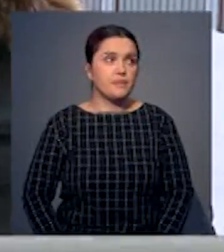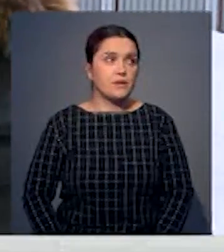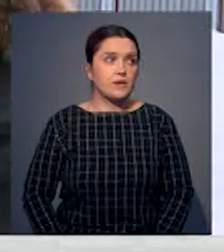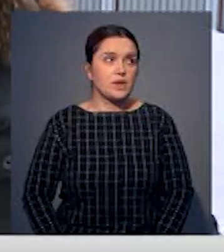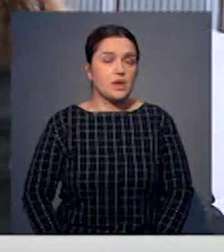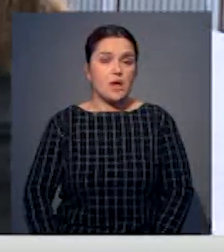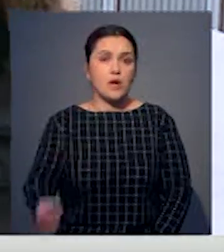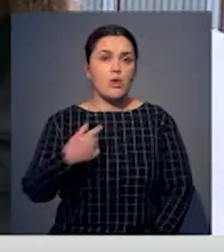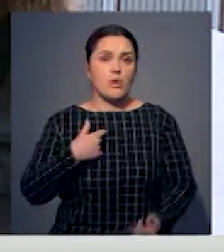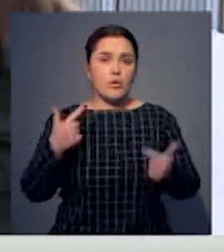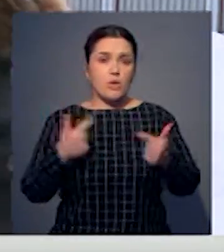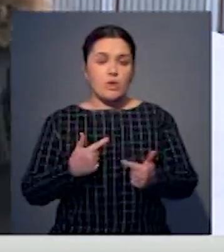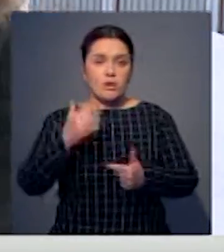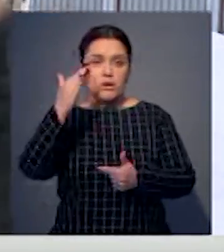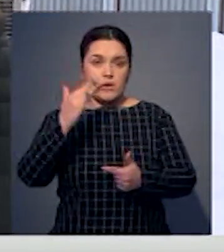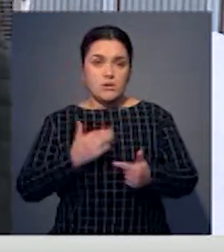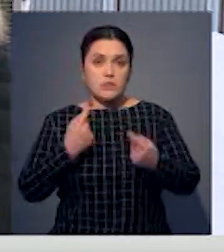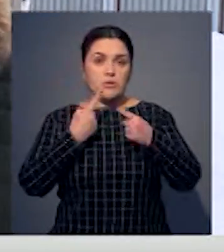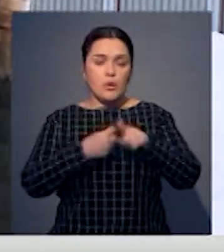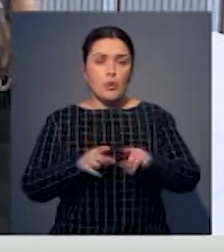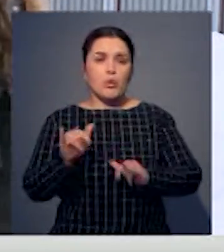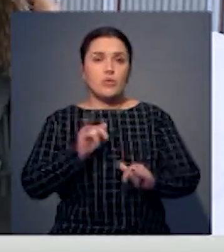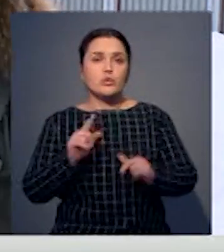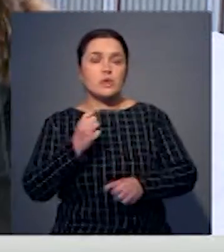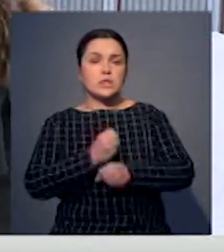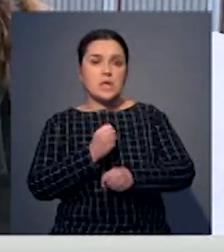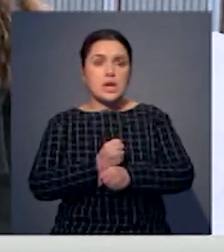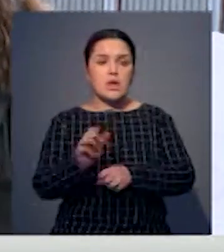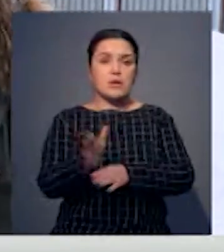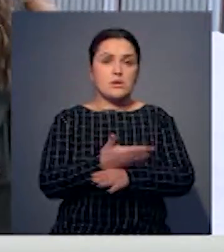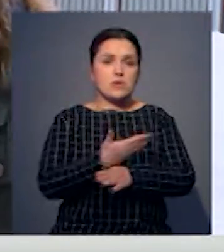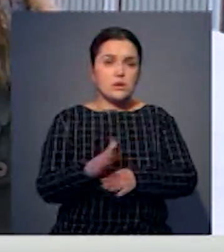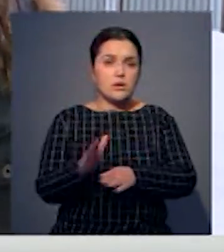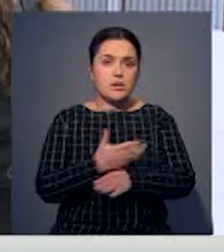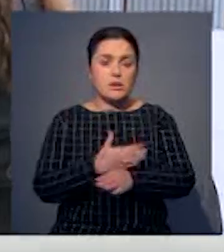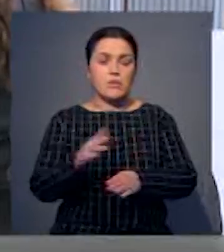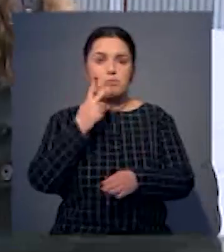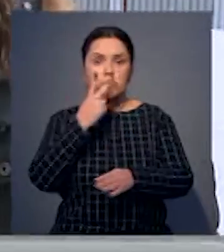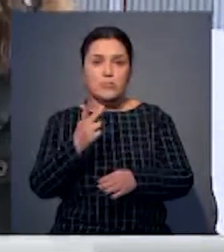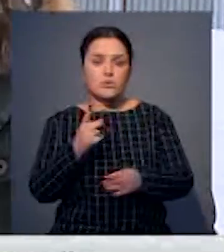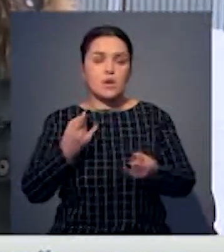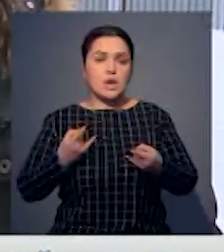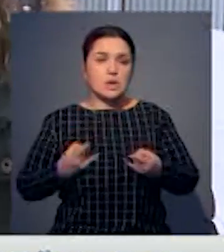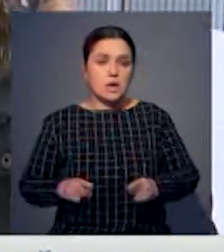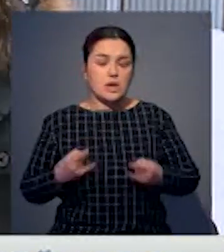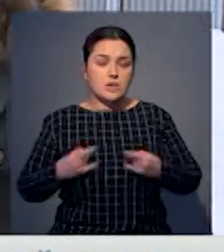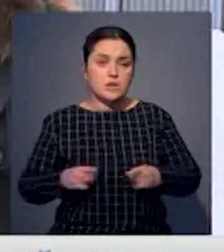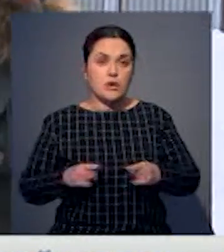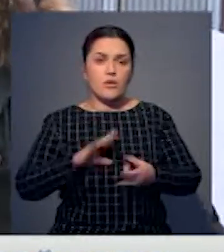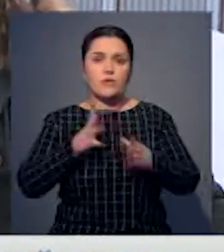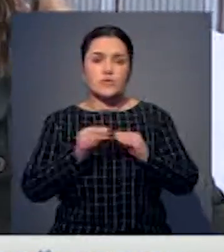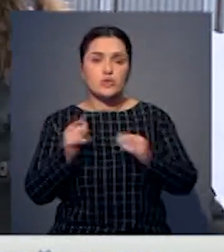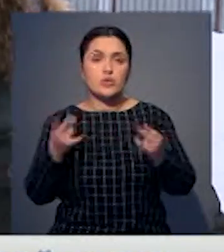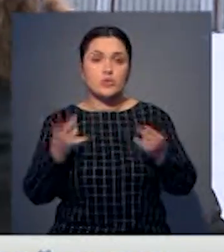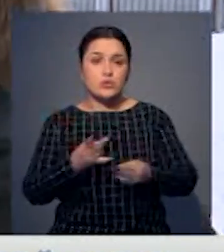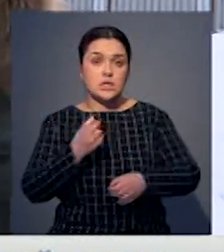сделать на сегодня. То есть вот этих крольчих отсадить от этих, там посмотреть гнездовых. То есть ну, все, что нужно